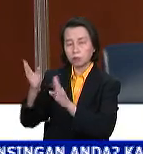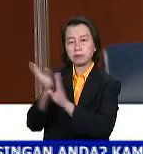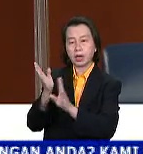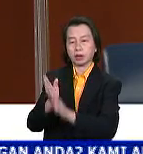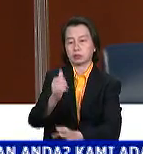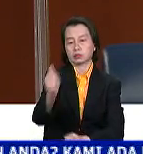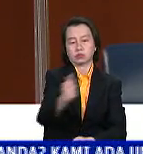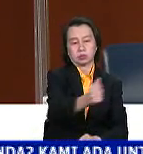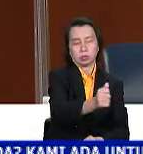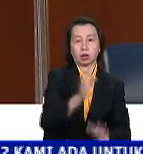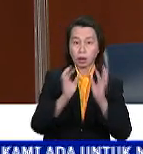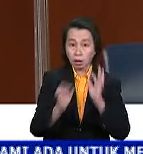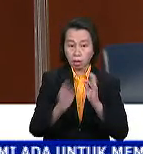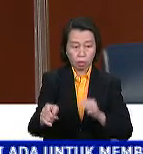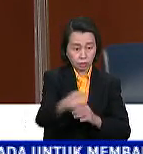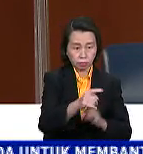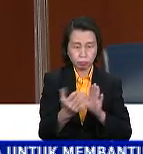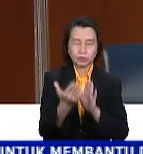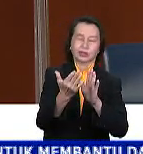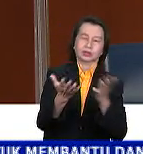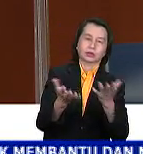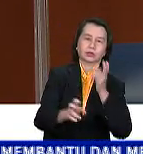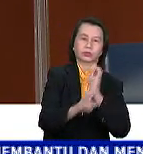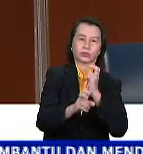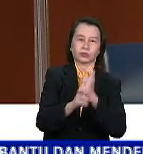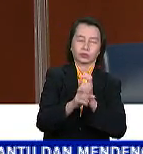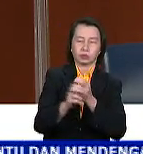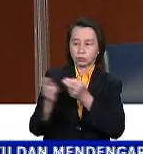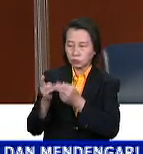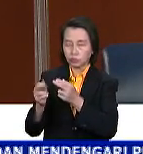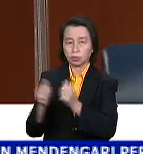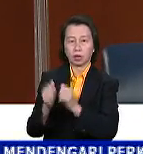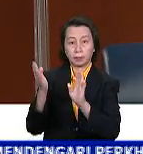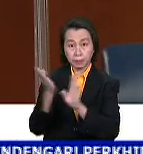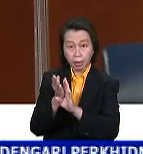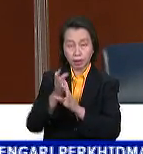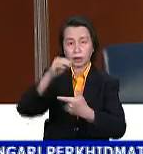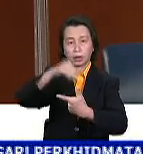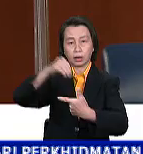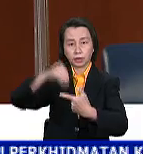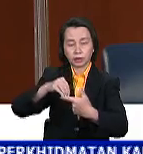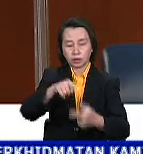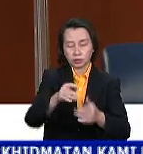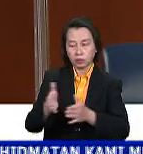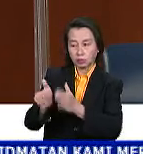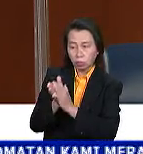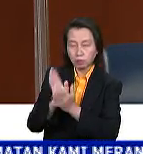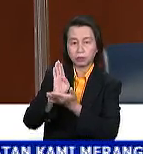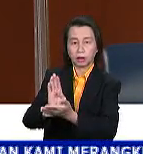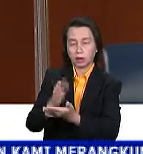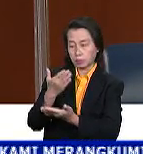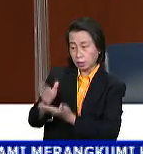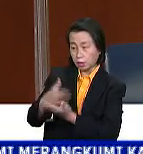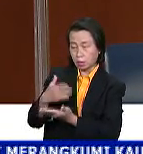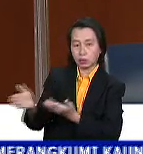masing-masing sekiranya menghadapi kesukaran semasa berurusan dengan pihak bank atau permohonan bantuan bayaran